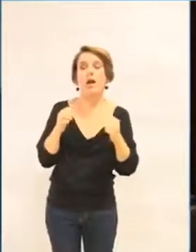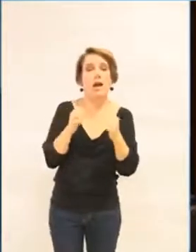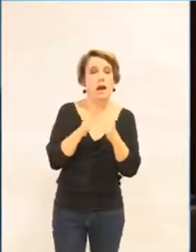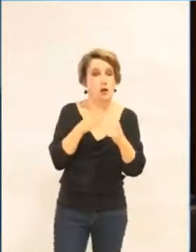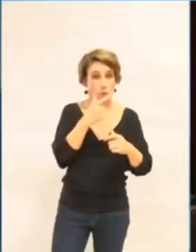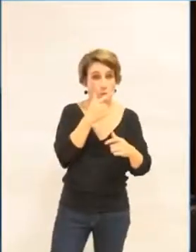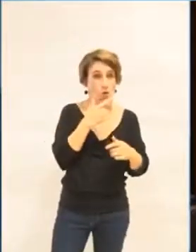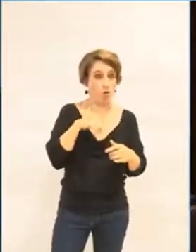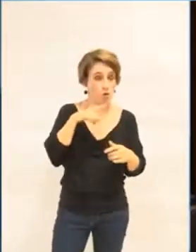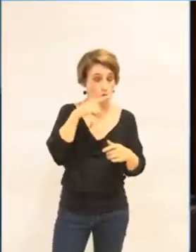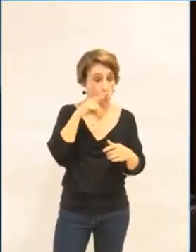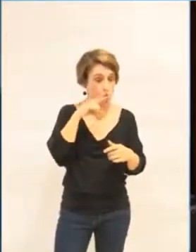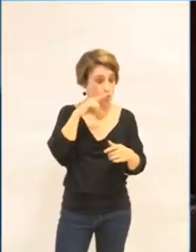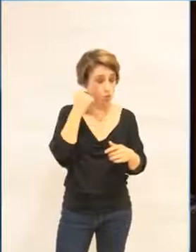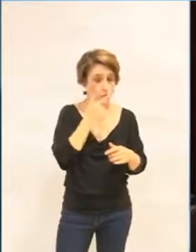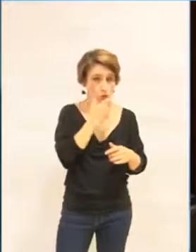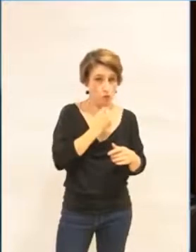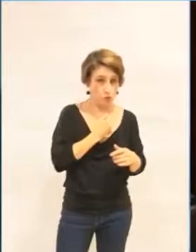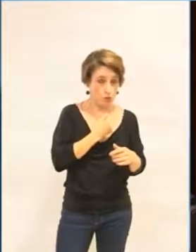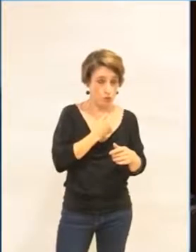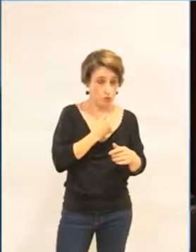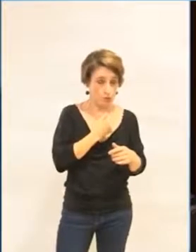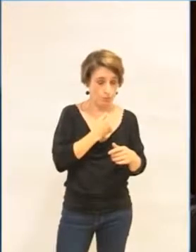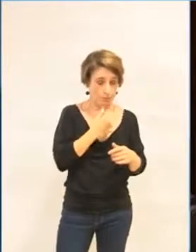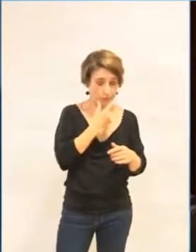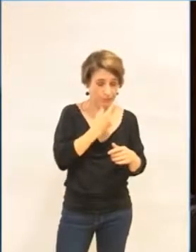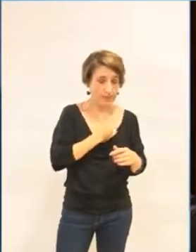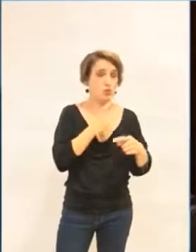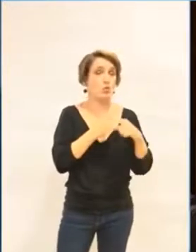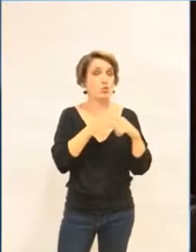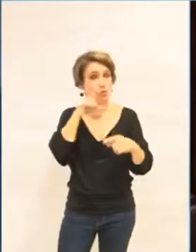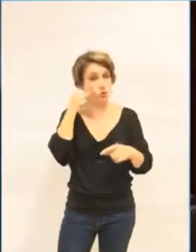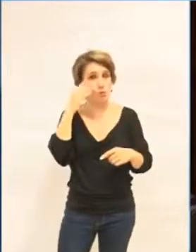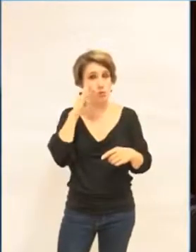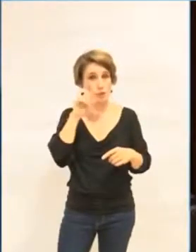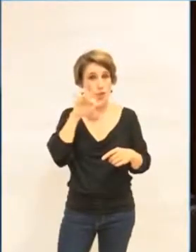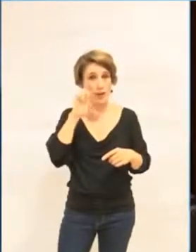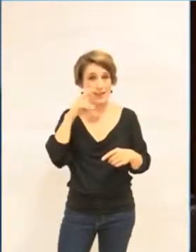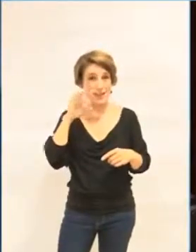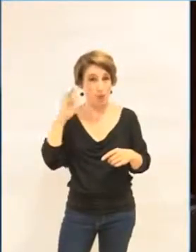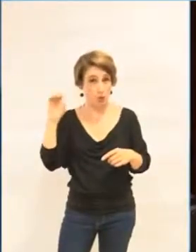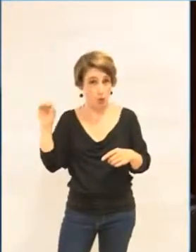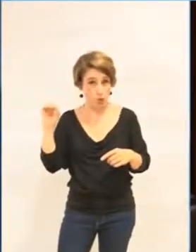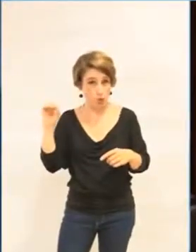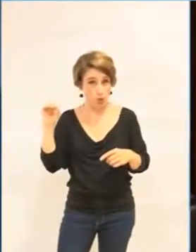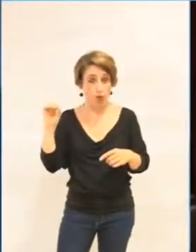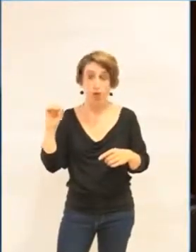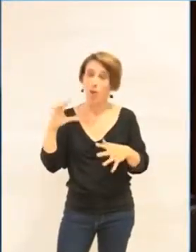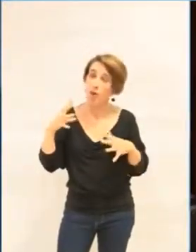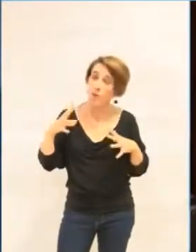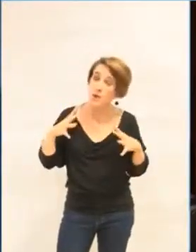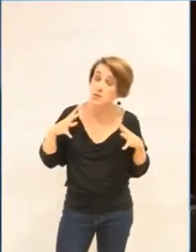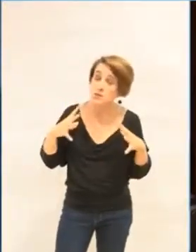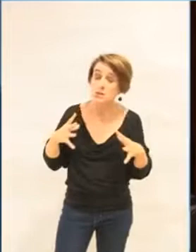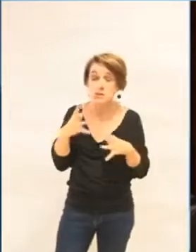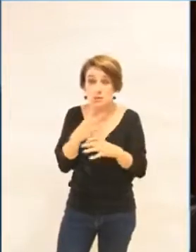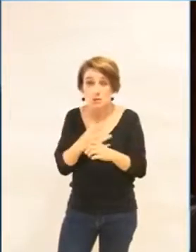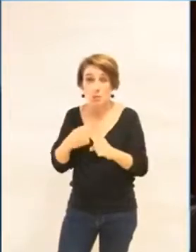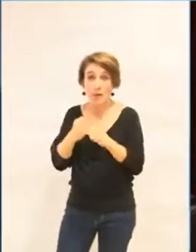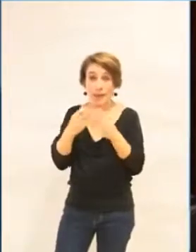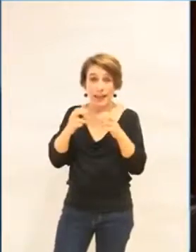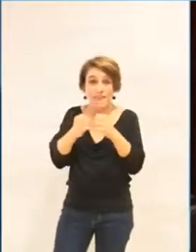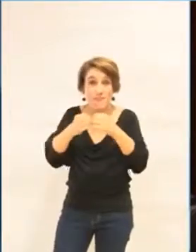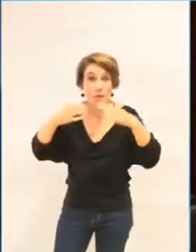a enfin enclenché le processus métropolitain, parfois dans la douleur. Vous en bénéficiez en tant qu'équipe